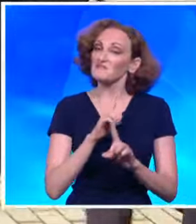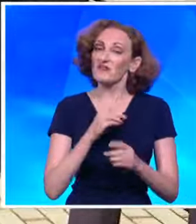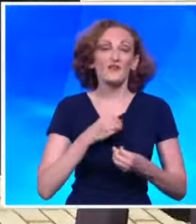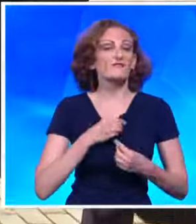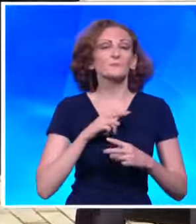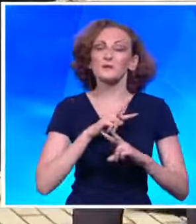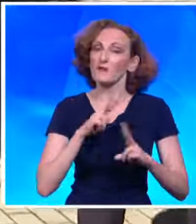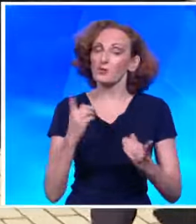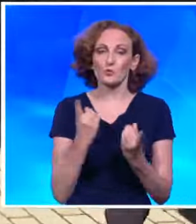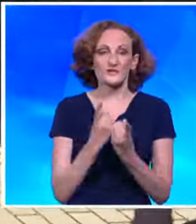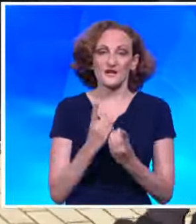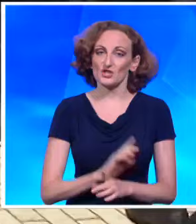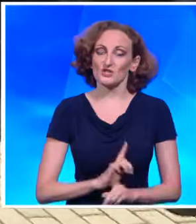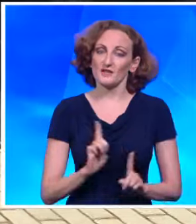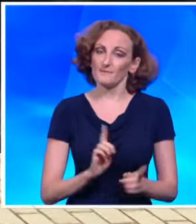се, да.